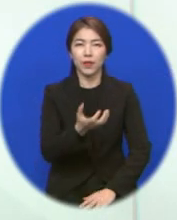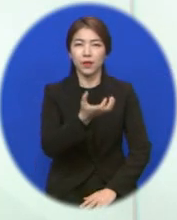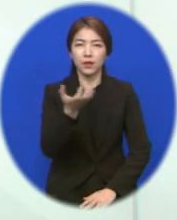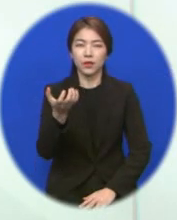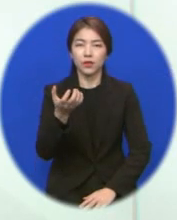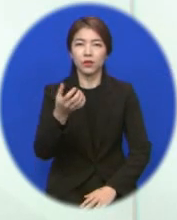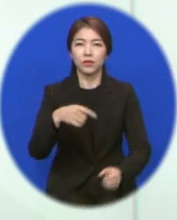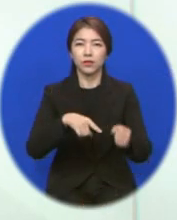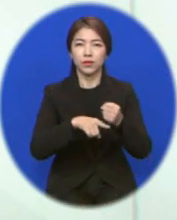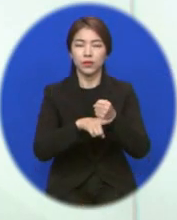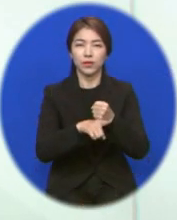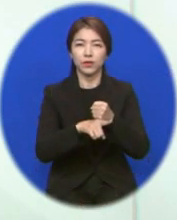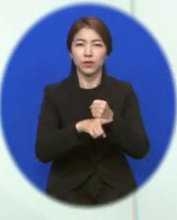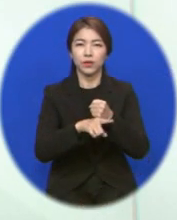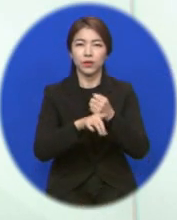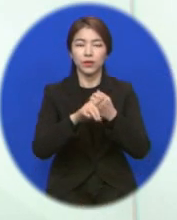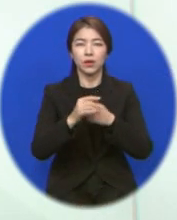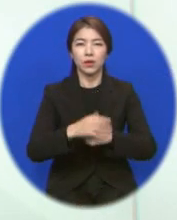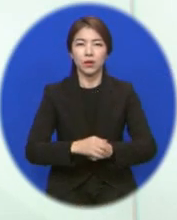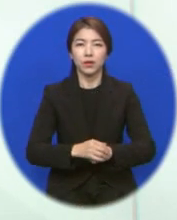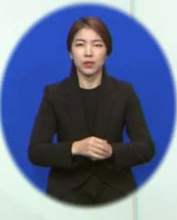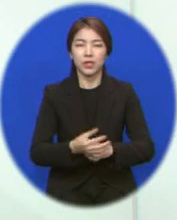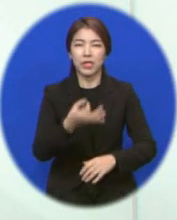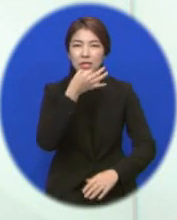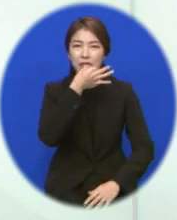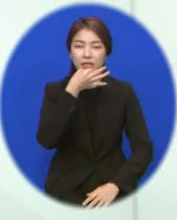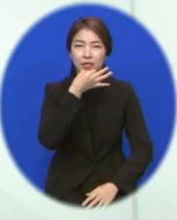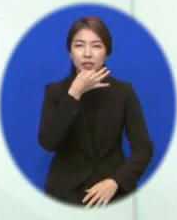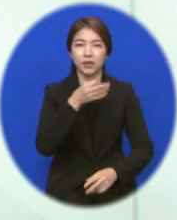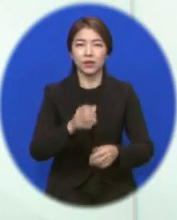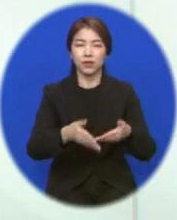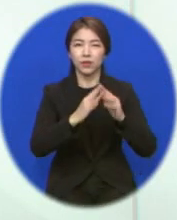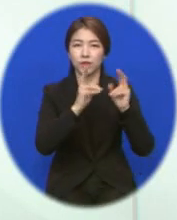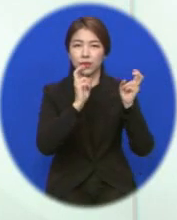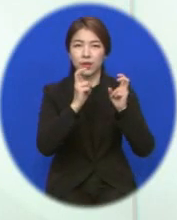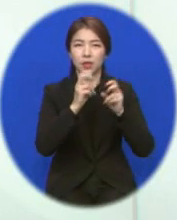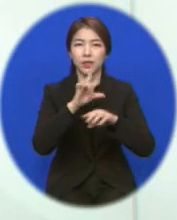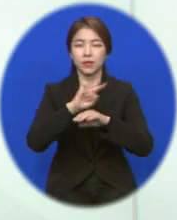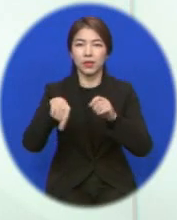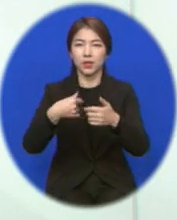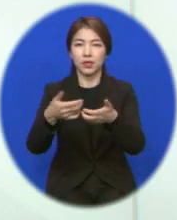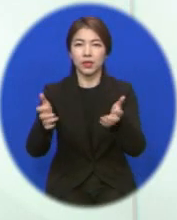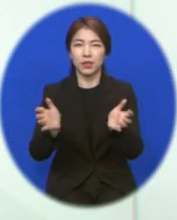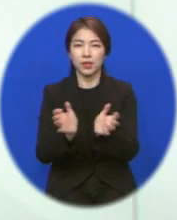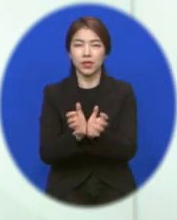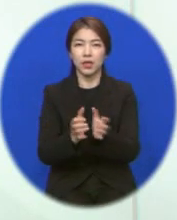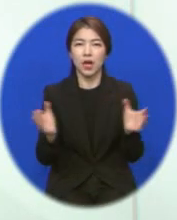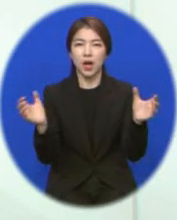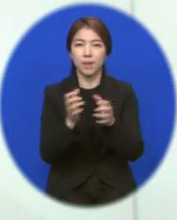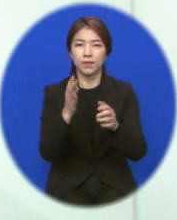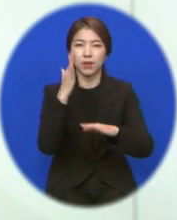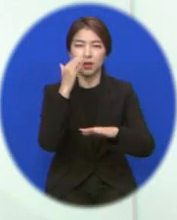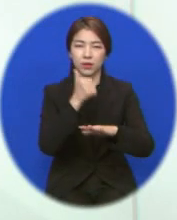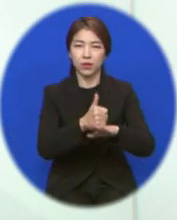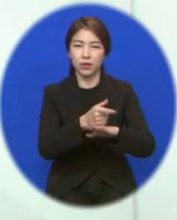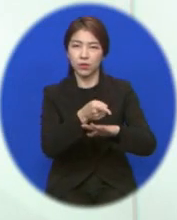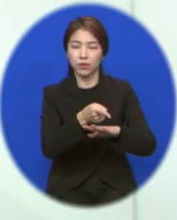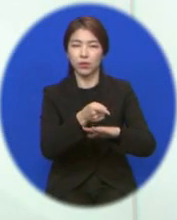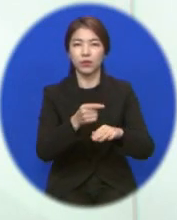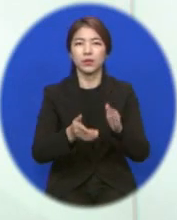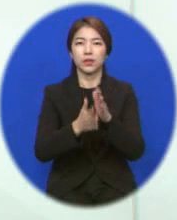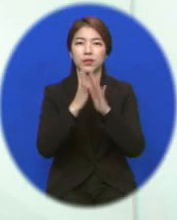사업을 건설업체 와지방정부가공모하여공항이전을 구실로이윤을극대화하려는음모로보고있습니다